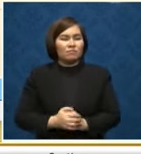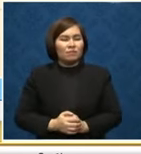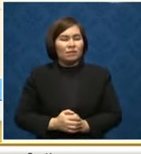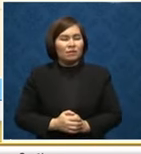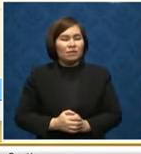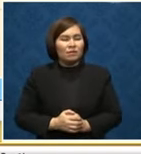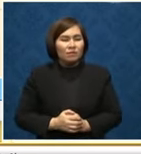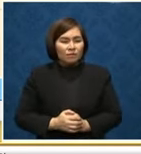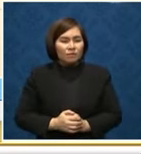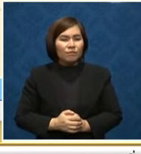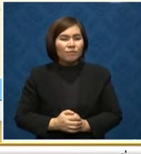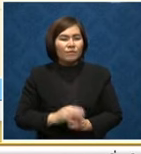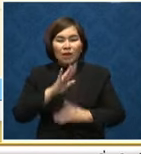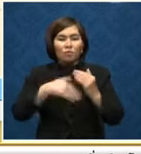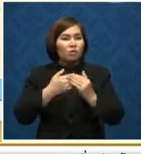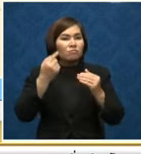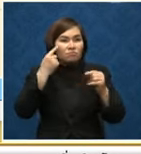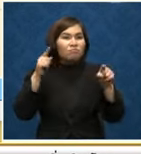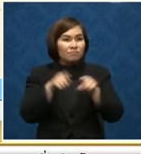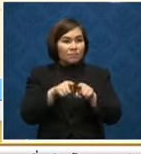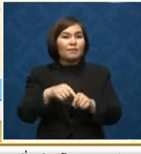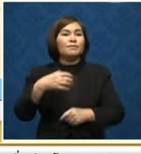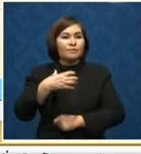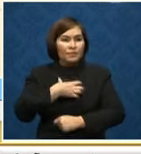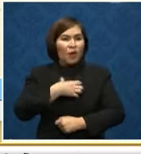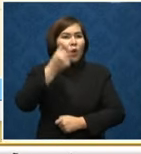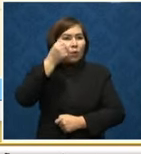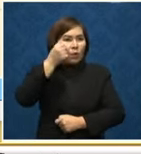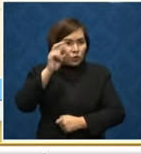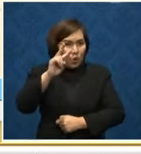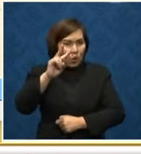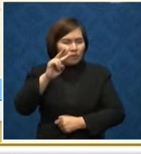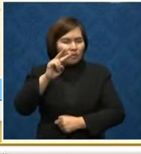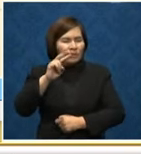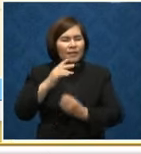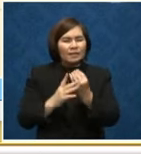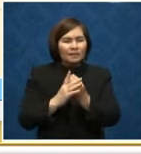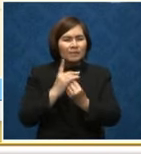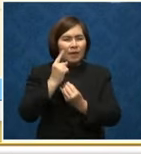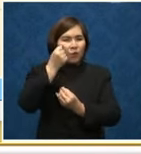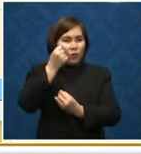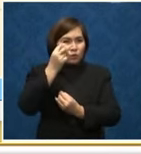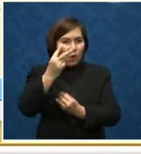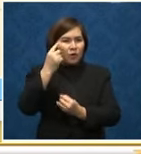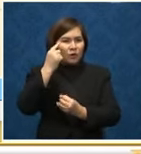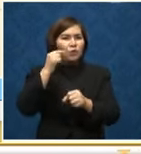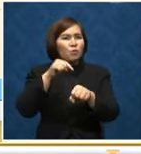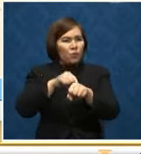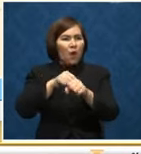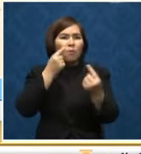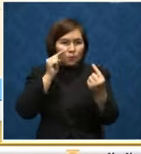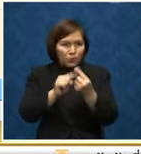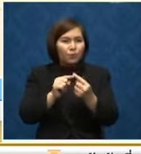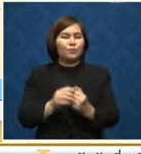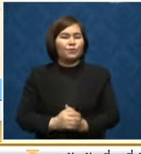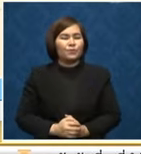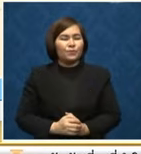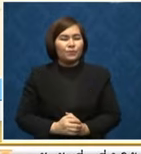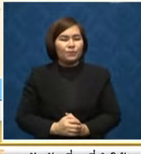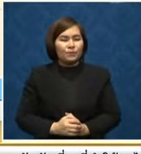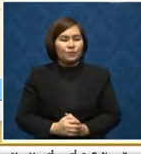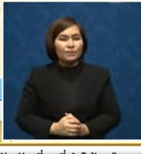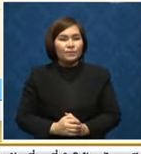6พรรคที่เหลือเห็นตรงกันครับว่าอย่างน้อย2วันต่อสัปดาห์น่าจะลงตัวที่สุดแต่ใดก็ตามครับอย่างที่ผมได้นํา